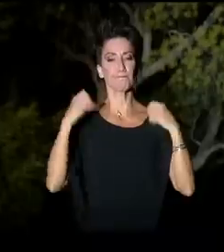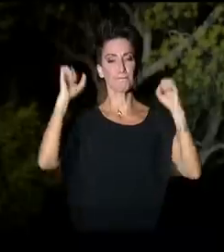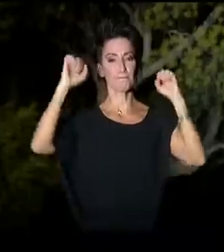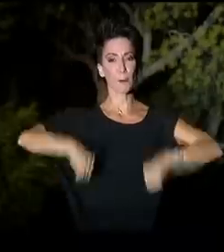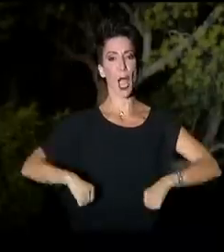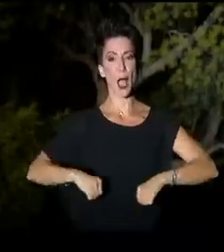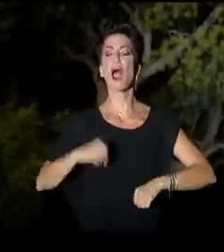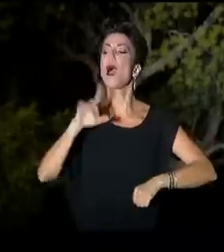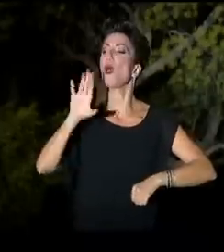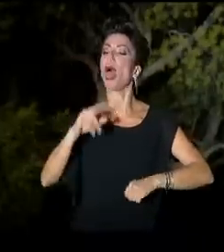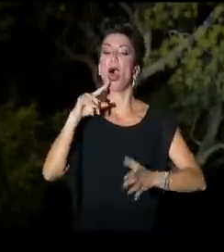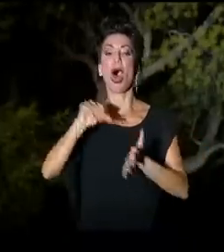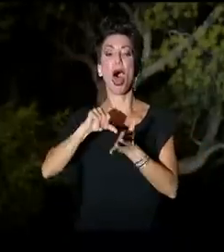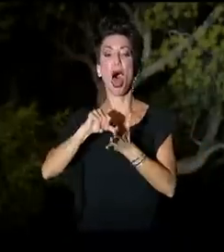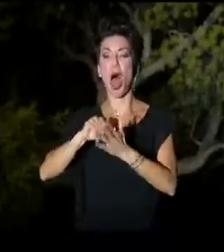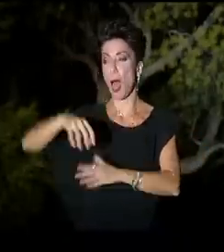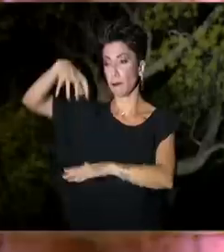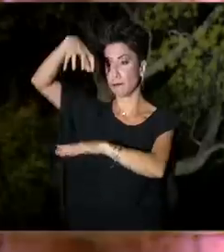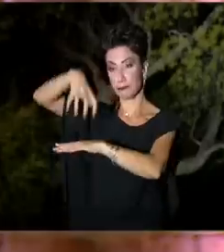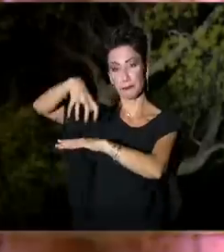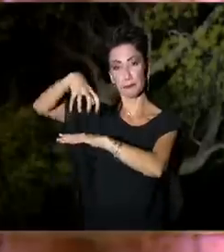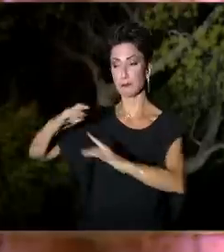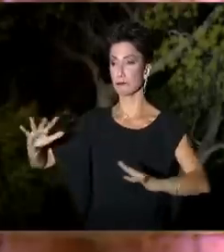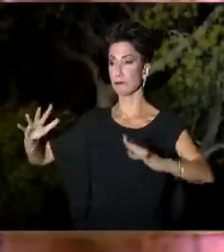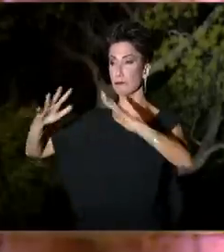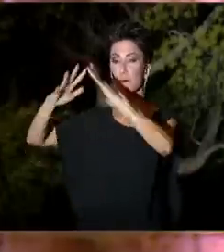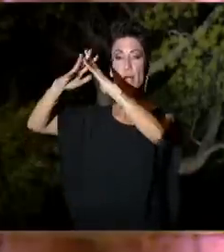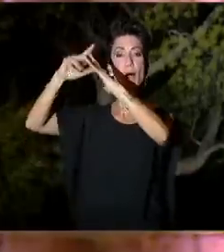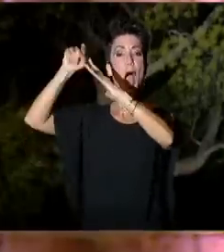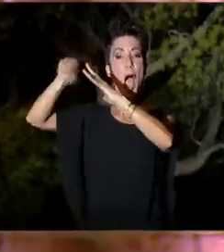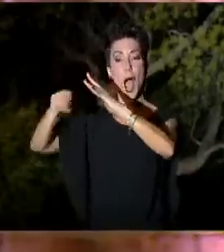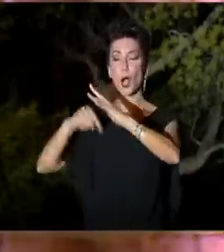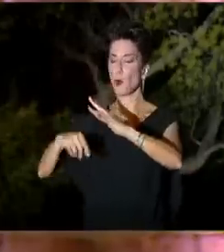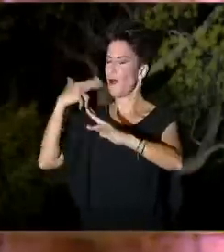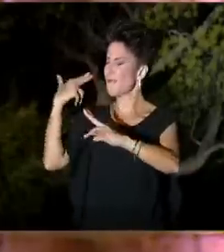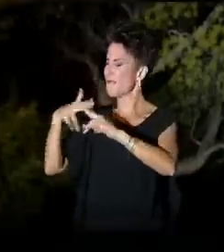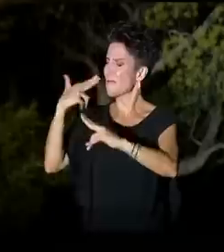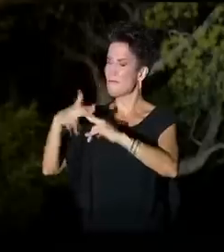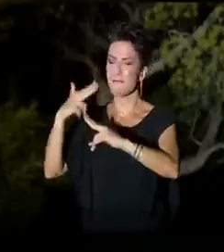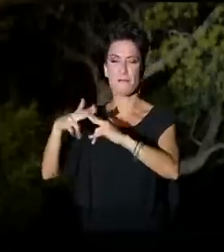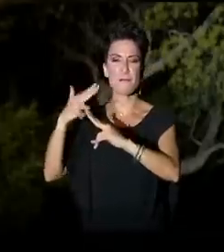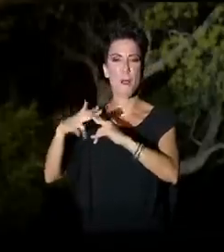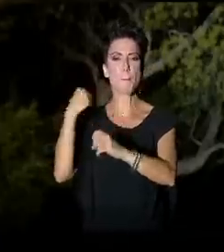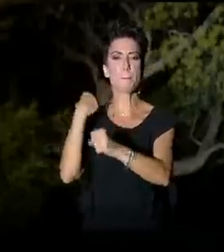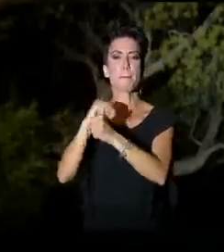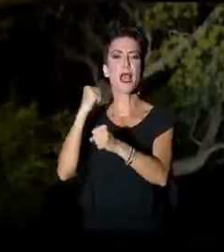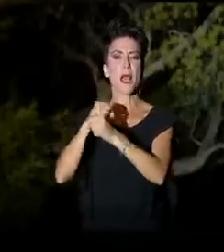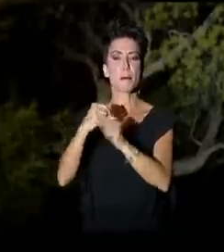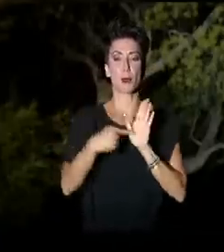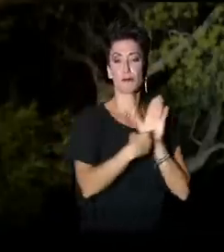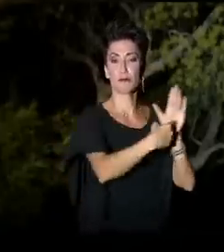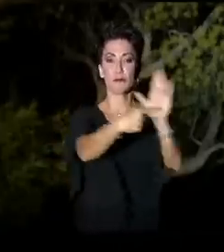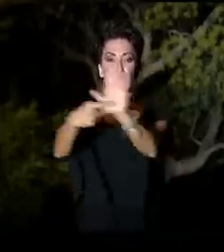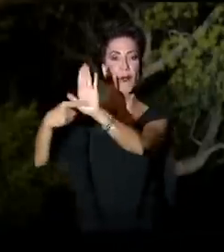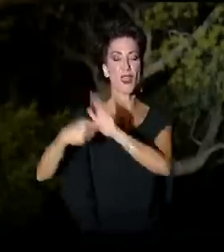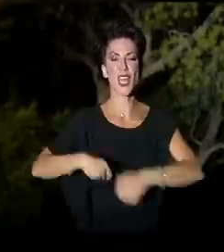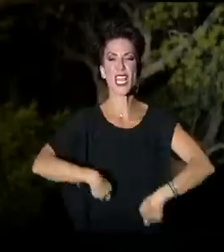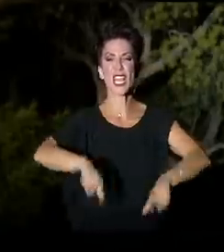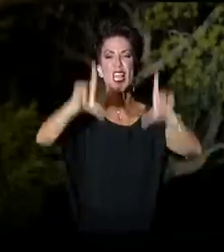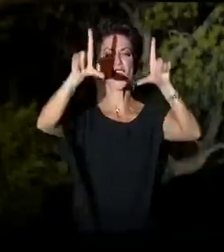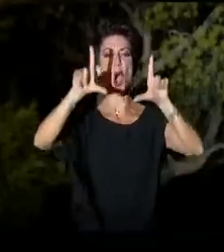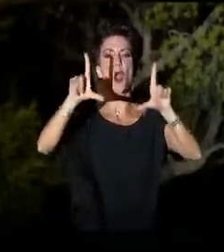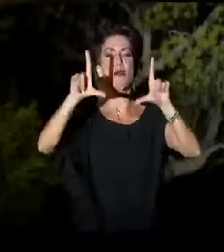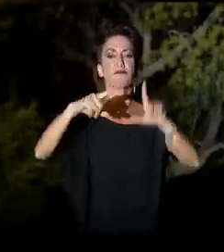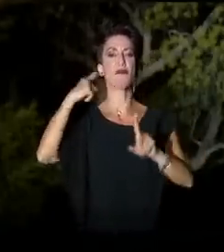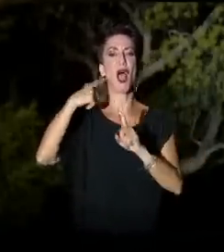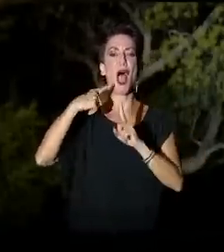στην Ακρόπολη των Αθηνών. Η εικόνα του κορυφαίου μνημείου μας αντικατοπτρίζει και εκπέμπει την εικόνα της χώρας. Αγαθή τύχη